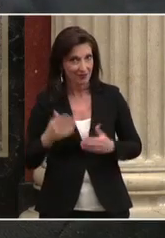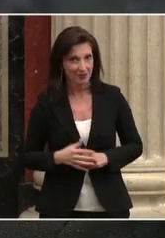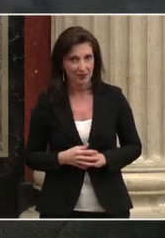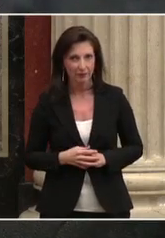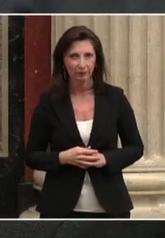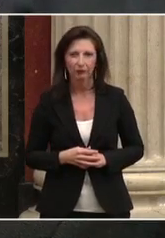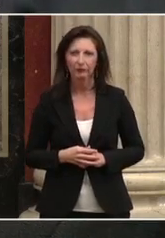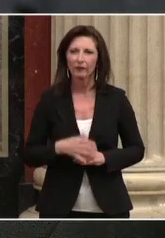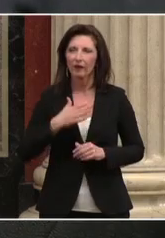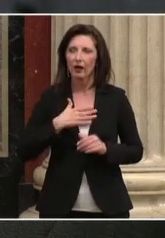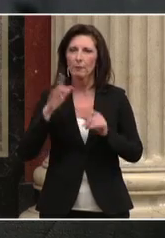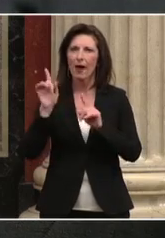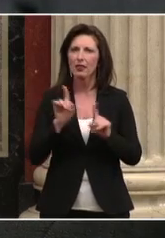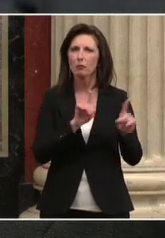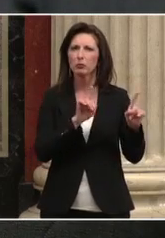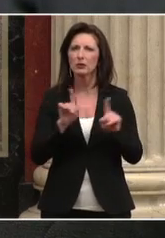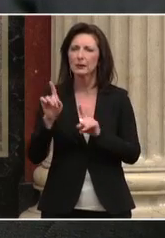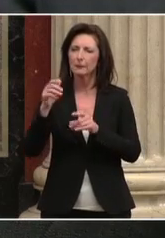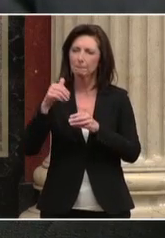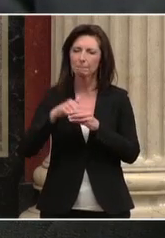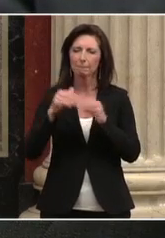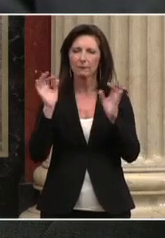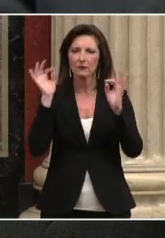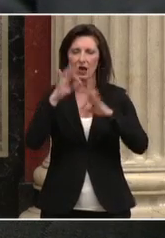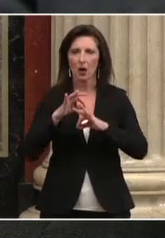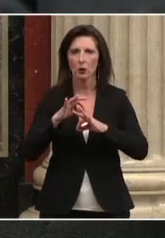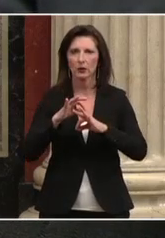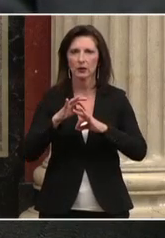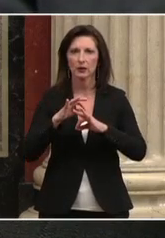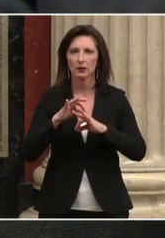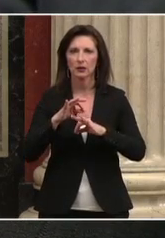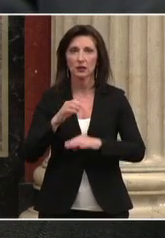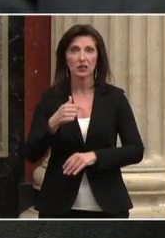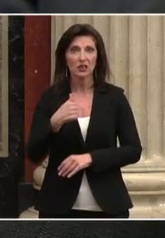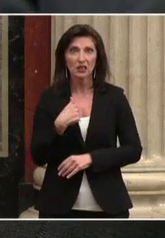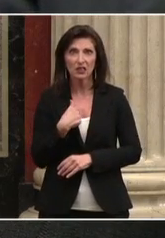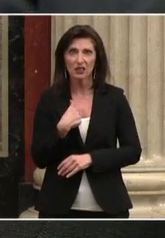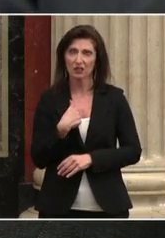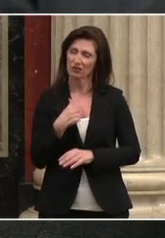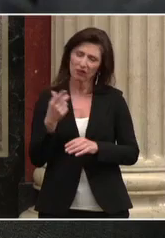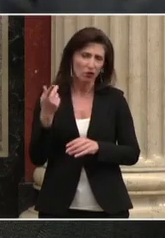meine Musik ist im Grunde traurig. Ich bin ein richtiger Exilkomponist.